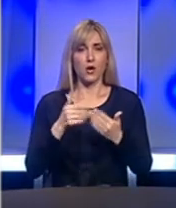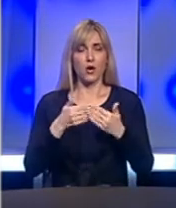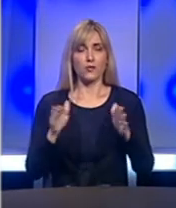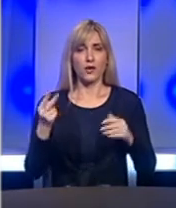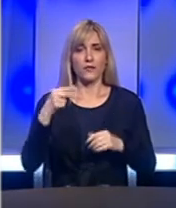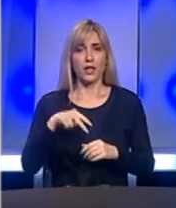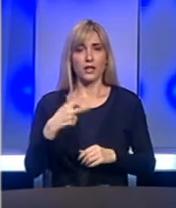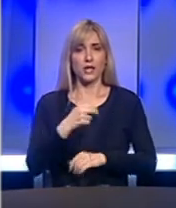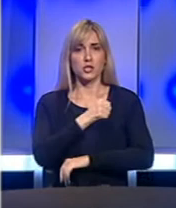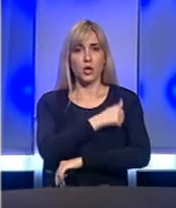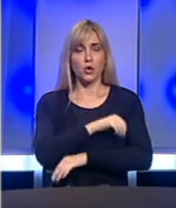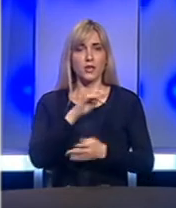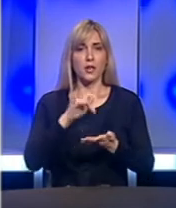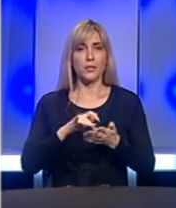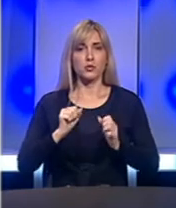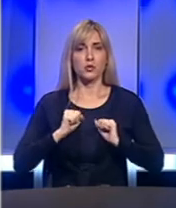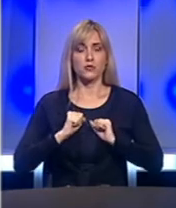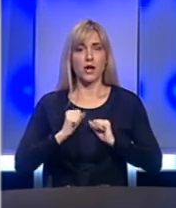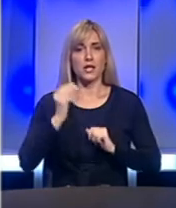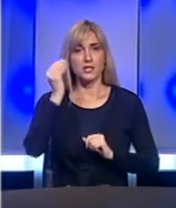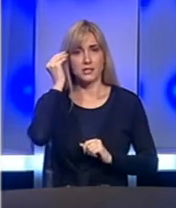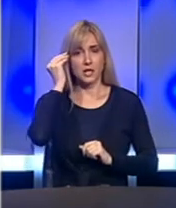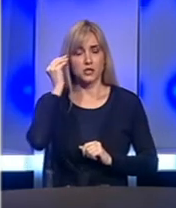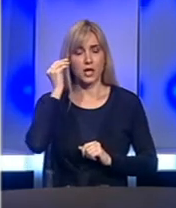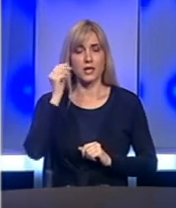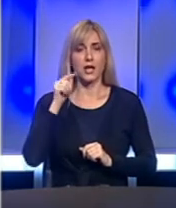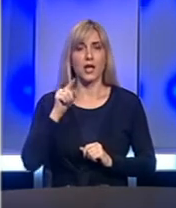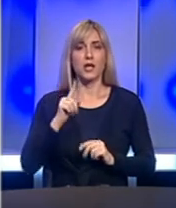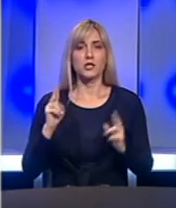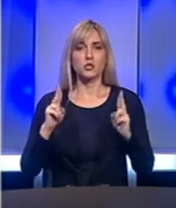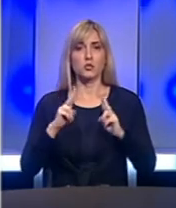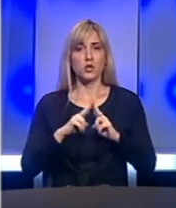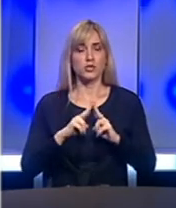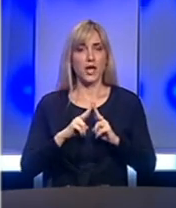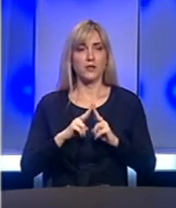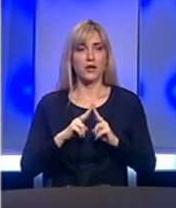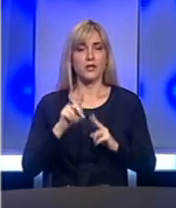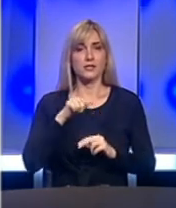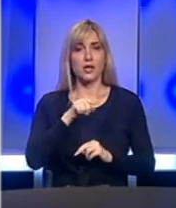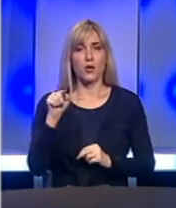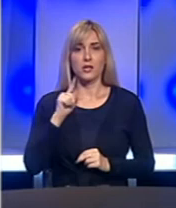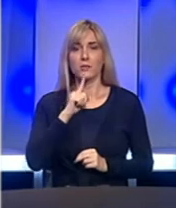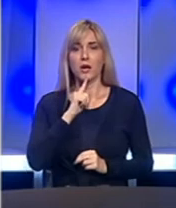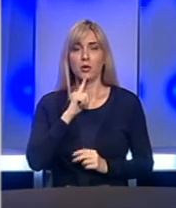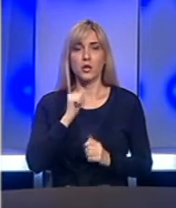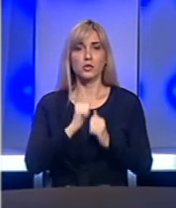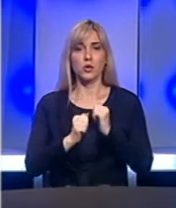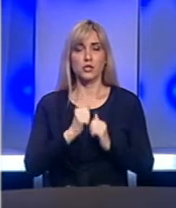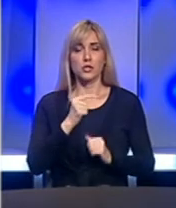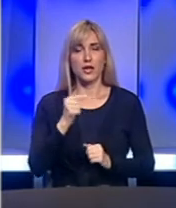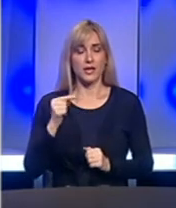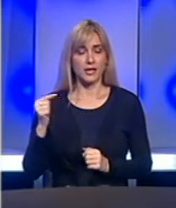je očuvanja sjećanja na žrtve genocida i suočavanje sa onima koji zločine